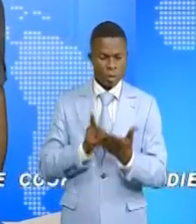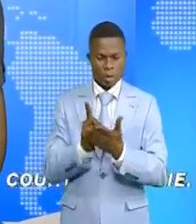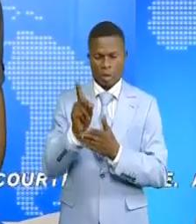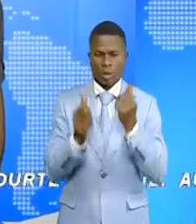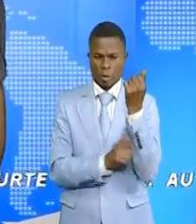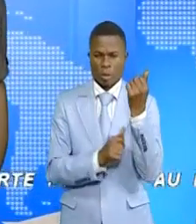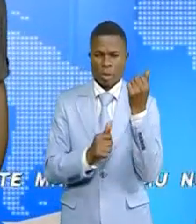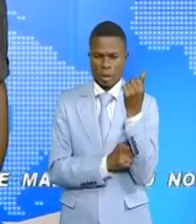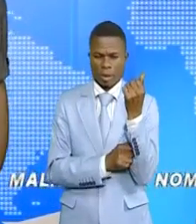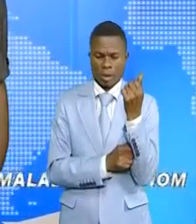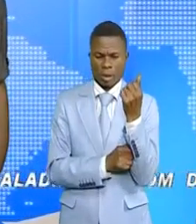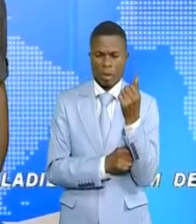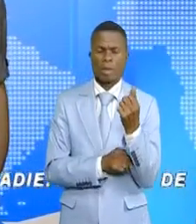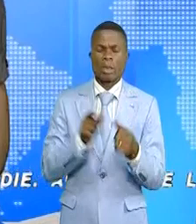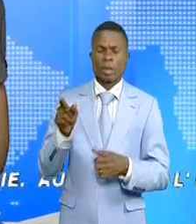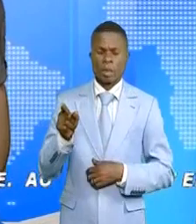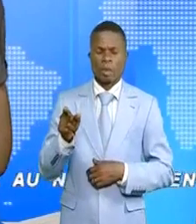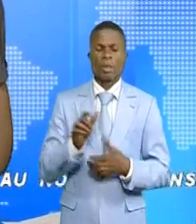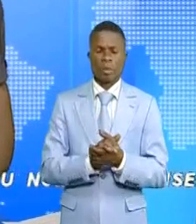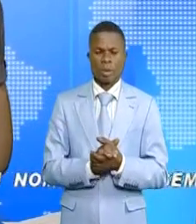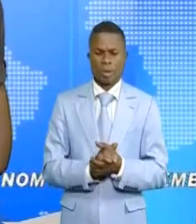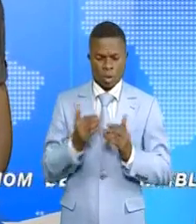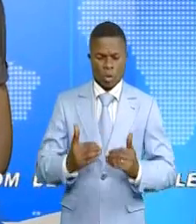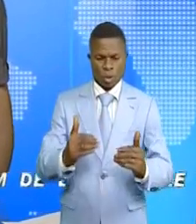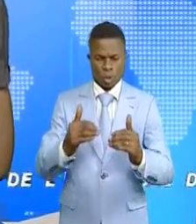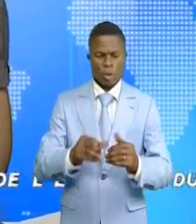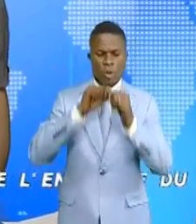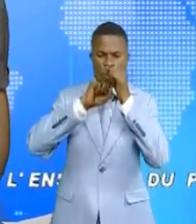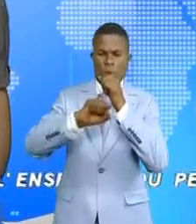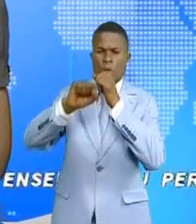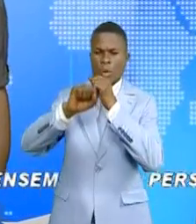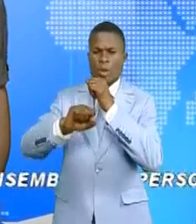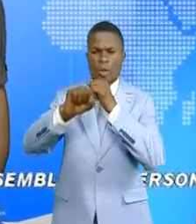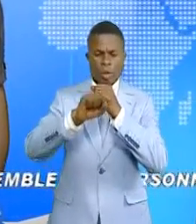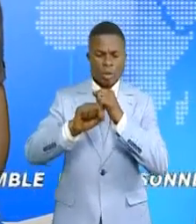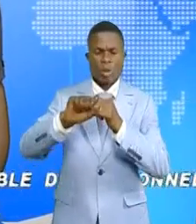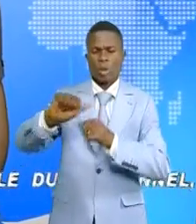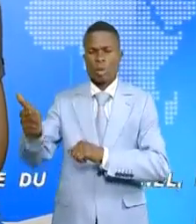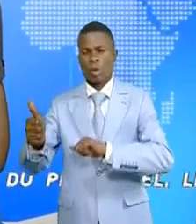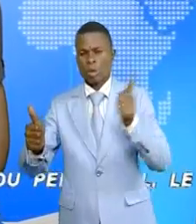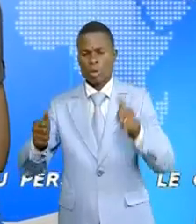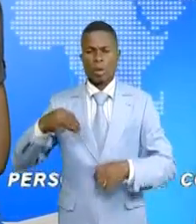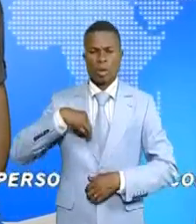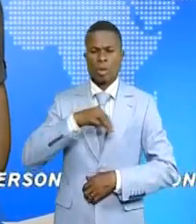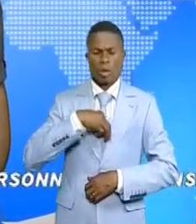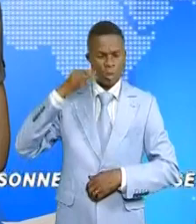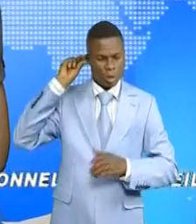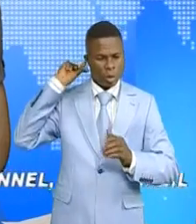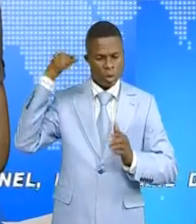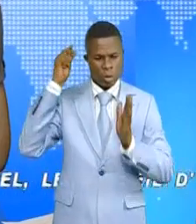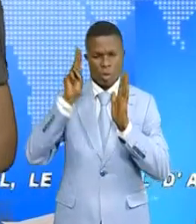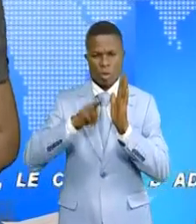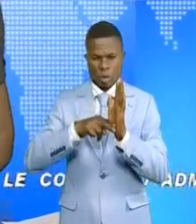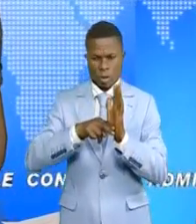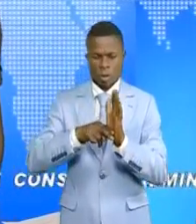humains, Fabrice Puella, poursuit la sensibilisation auprès d'autres membres du gouvernement de